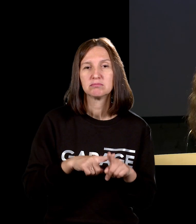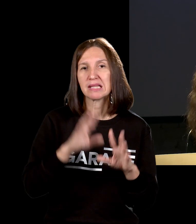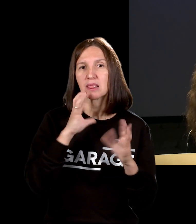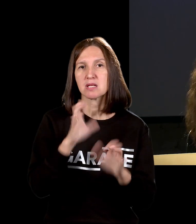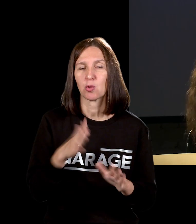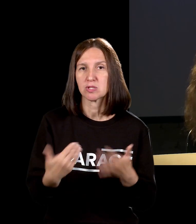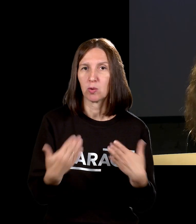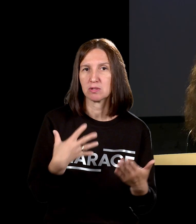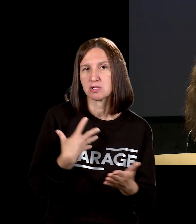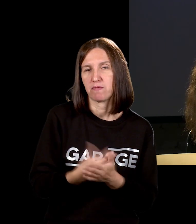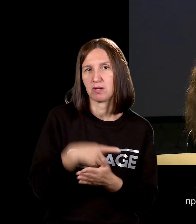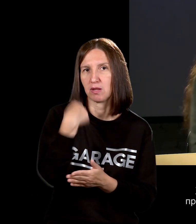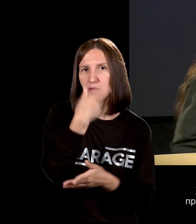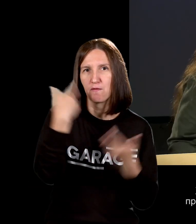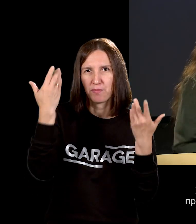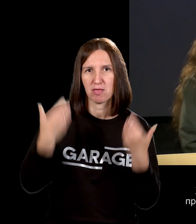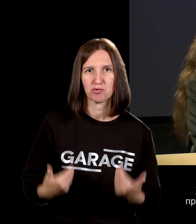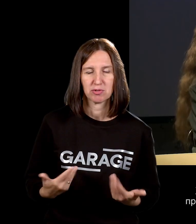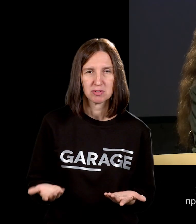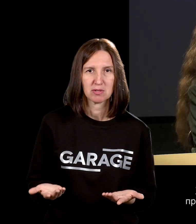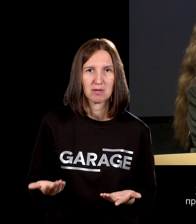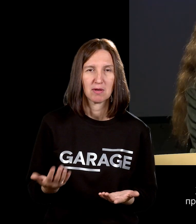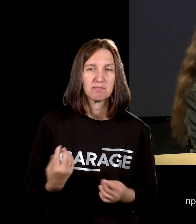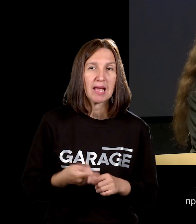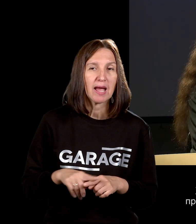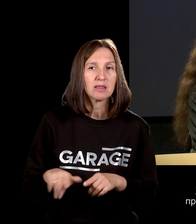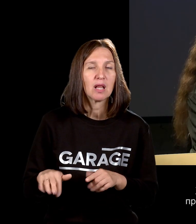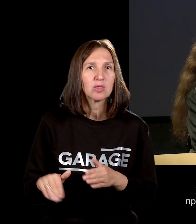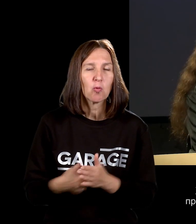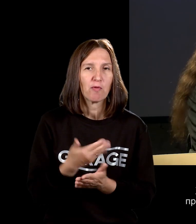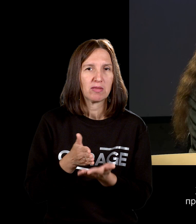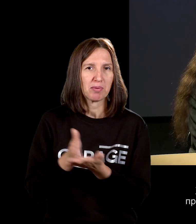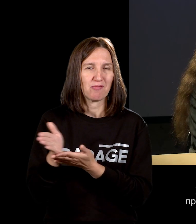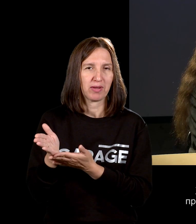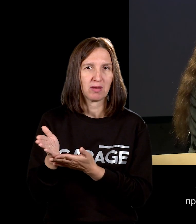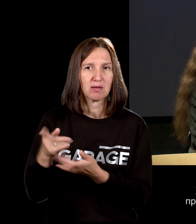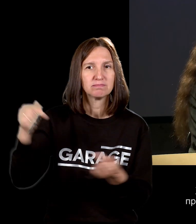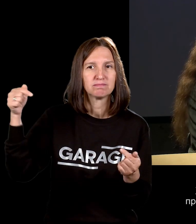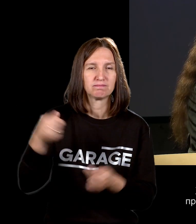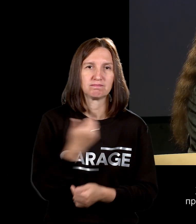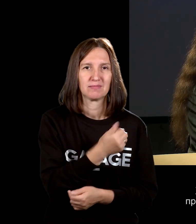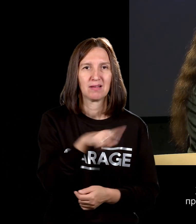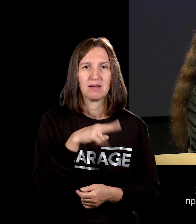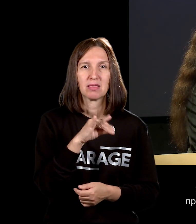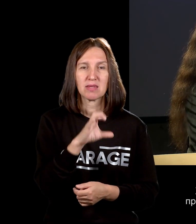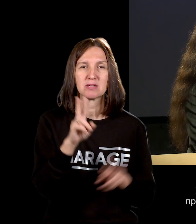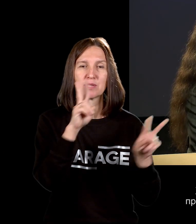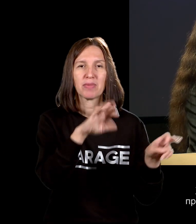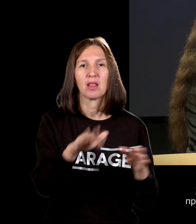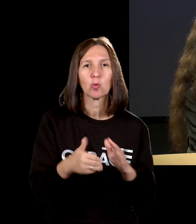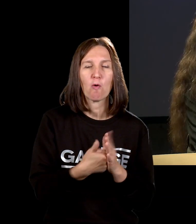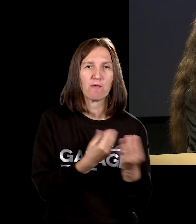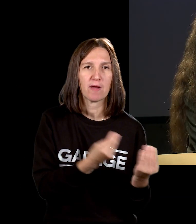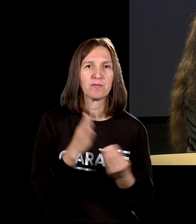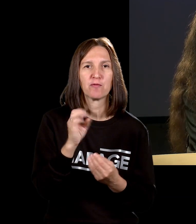всерьез к своей идентичности. Это как бы новое направление, которому относится Дикс в то время, называется «Новая